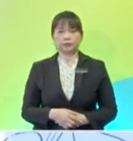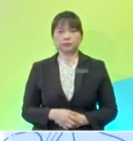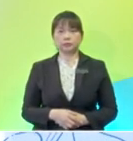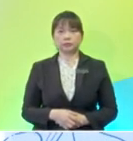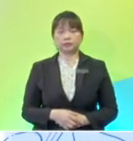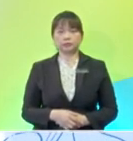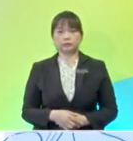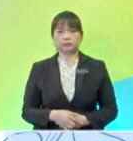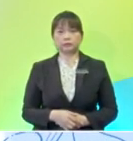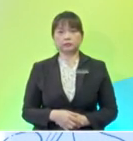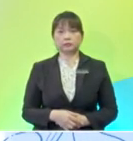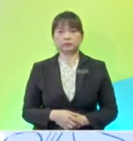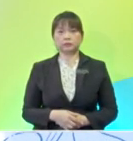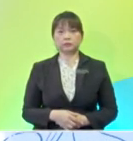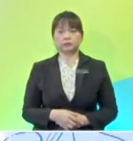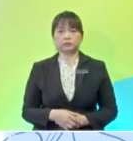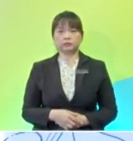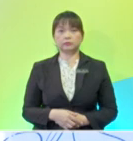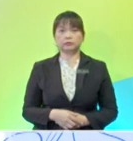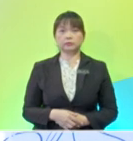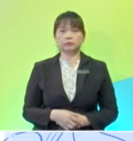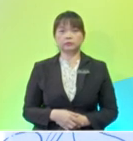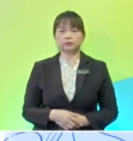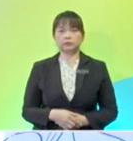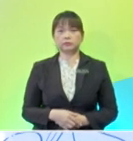7 dan juga 6 makanya